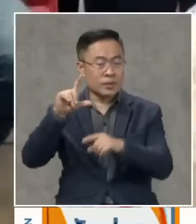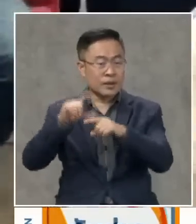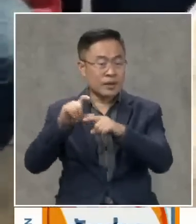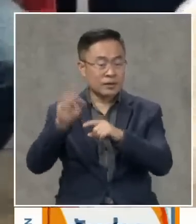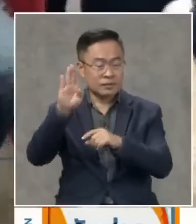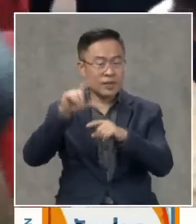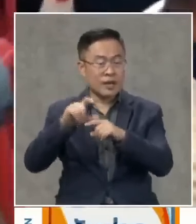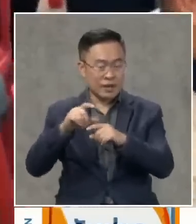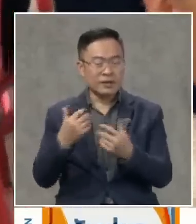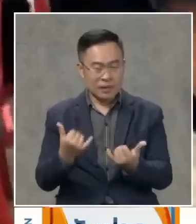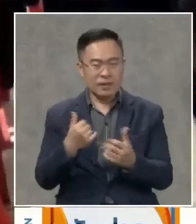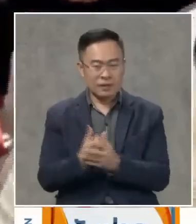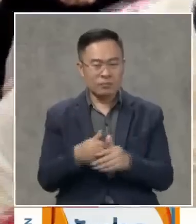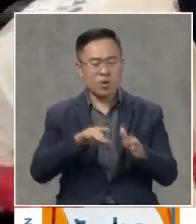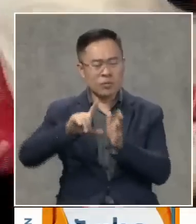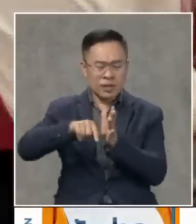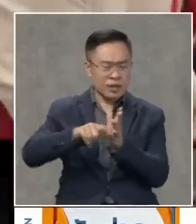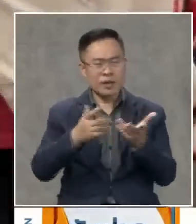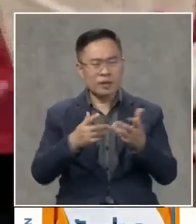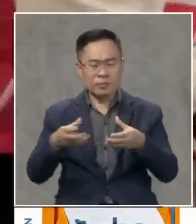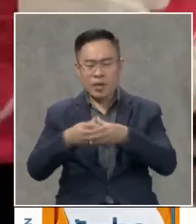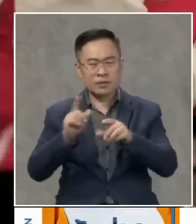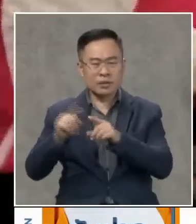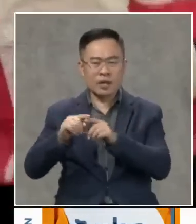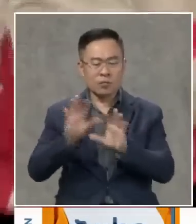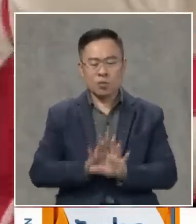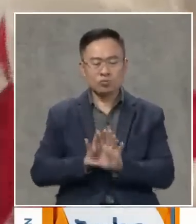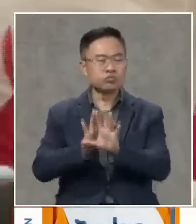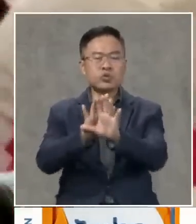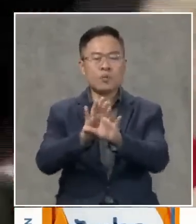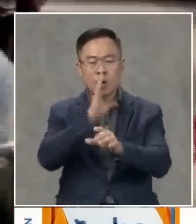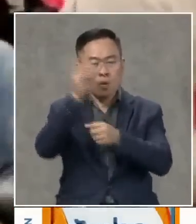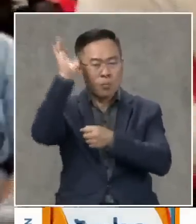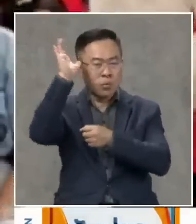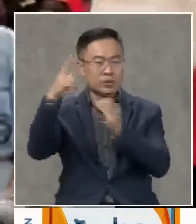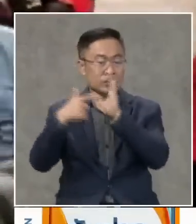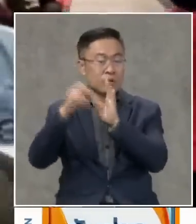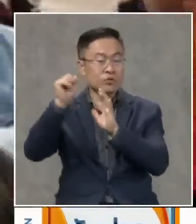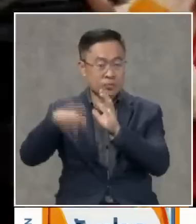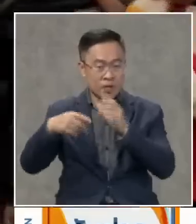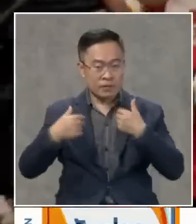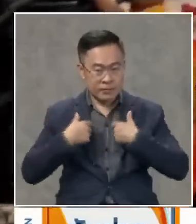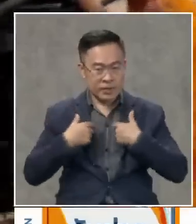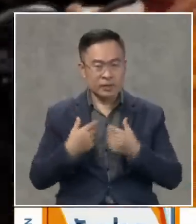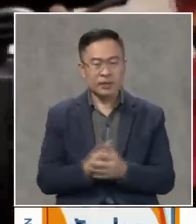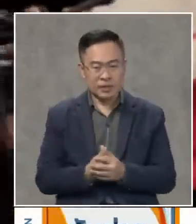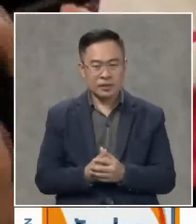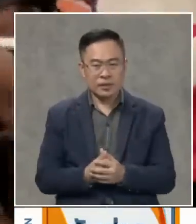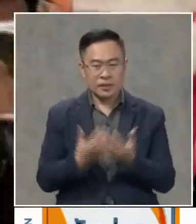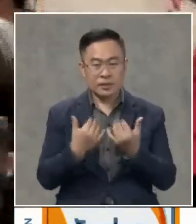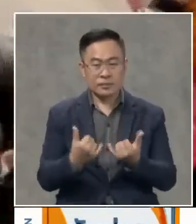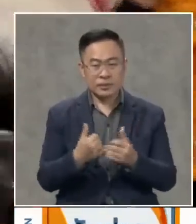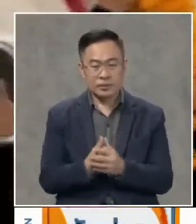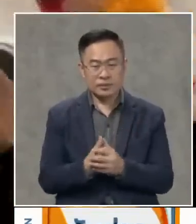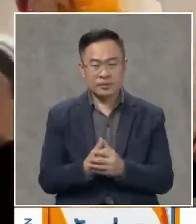ากรรมการบริหารพรรคนะคะมีคุณจองชัยเที่ยงธรรมอดีตส.ส.สุพรรณบุรีค่ะคุณพ่อของคุณเสมอกันก็มานะคะเนี่ยค่ะบรรยากาศก็คึก